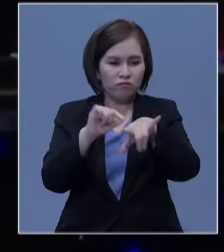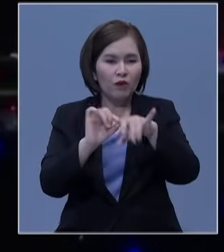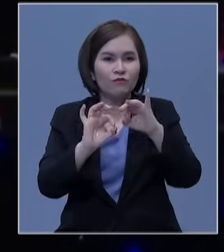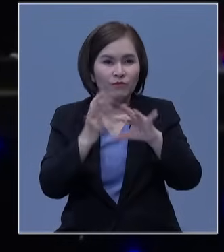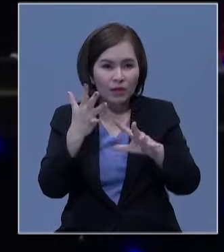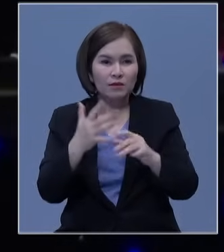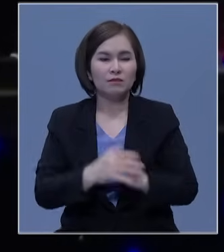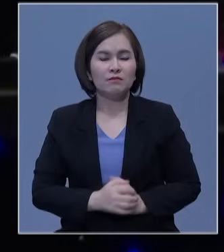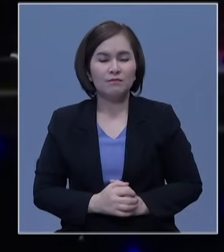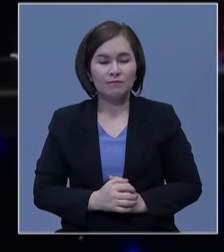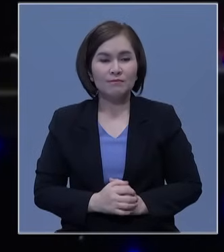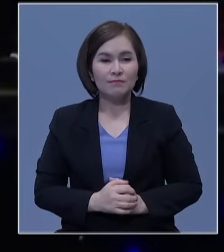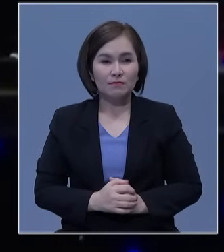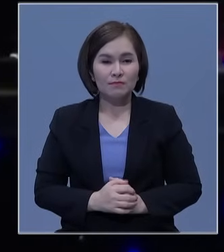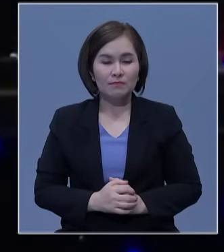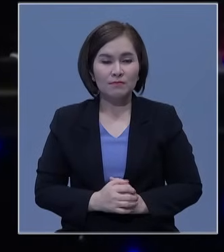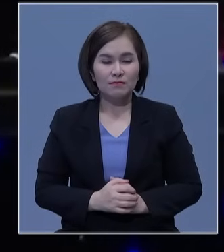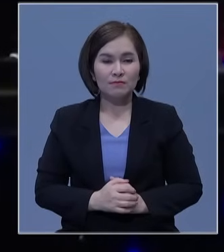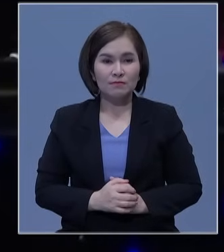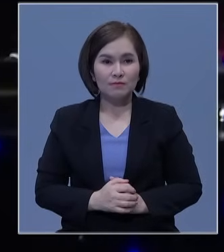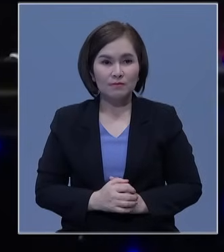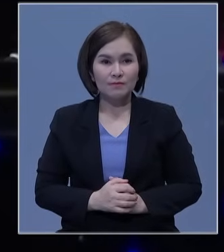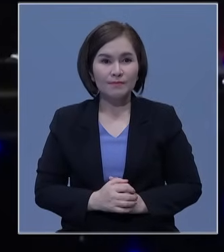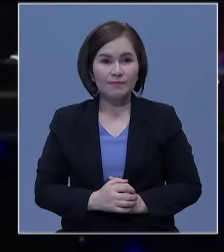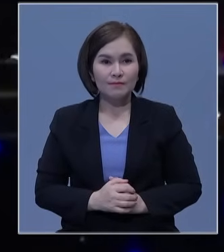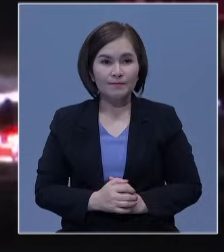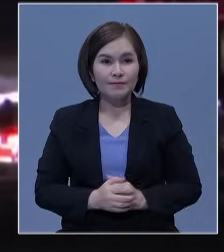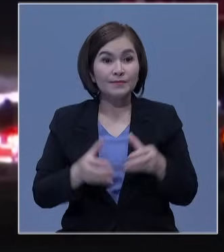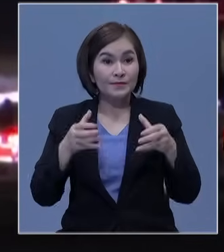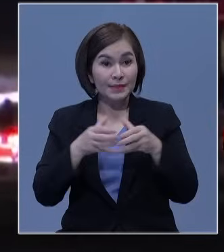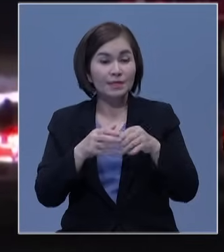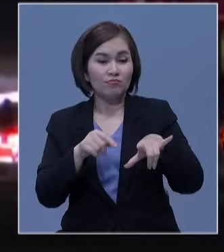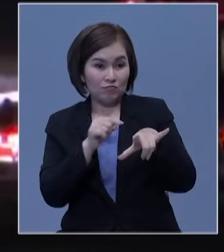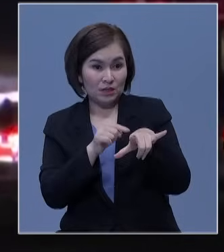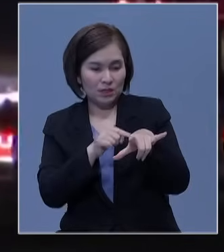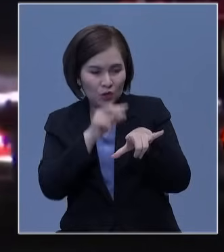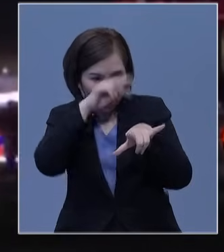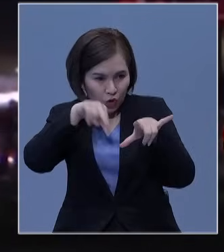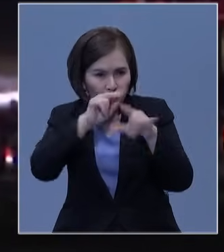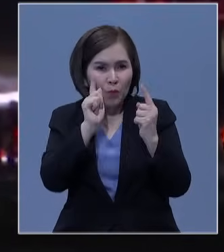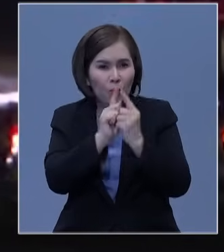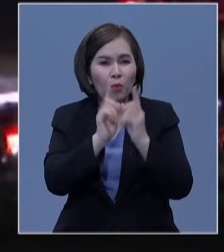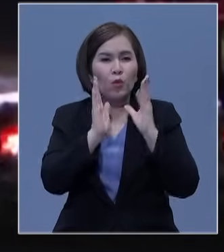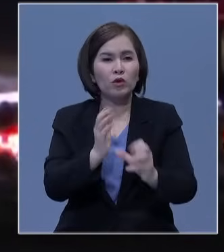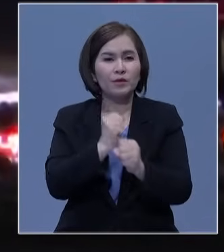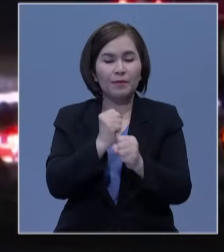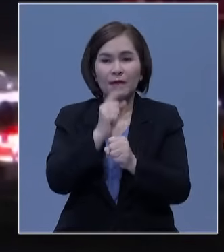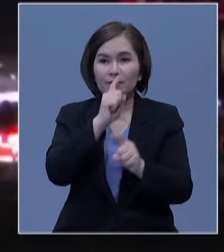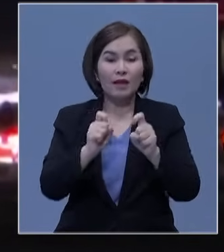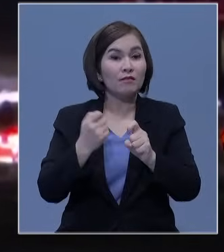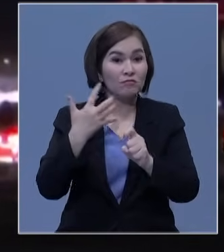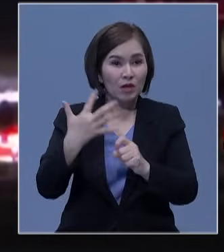หลังจากที่ได้รับการเฉี่ยวชนซึ่งเครื่องบินของหน่วยยามชายฝั่งเนี่ยไปพบว่าลูกเรือเสียชีวิต5คนส่ว